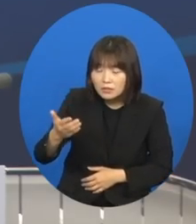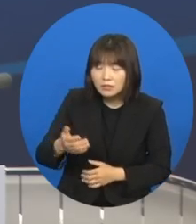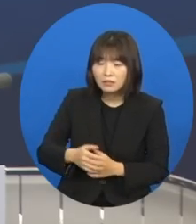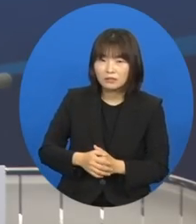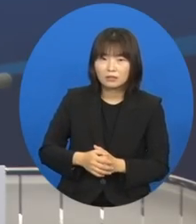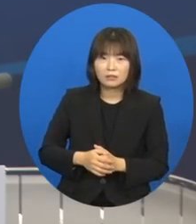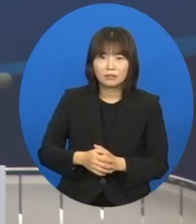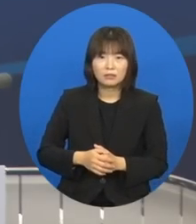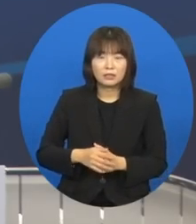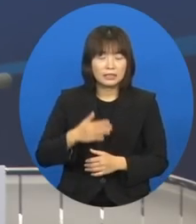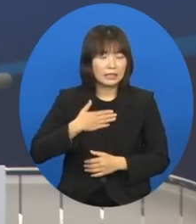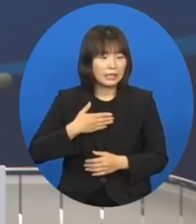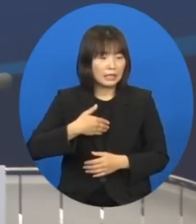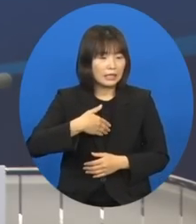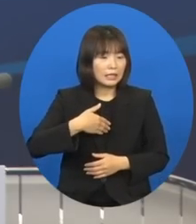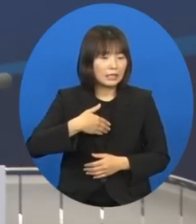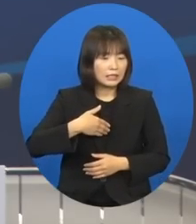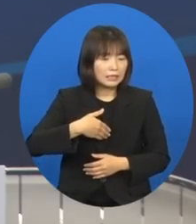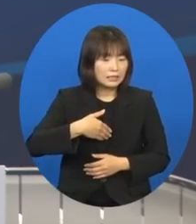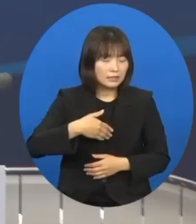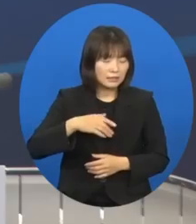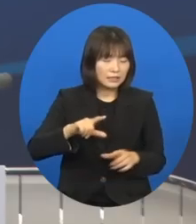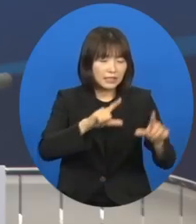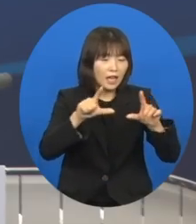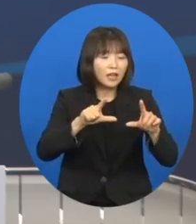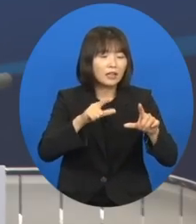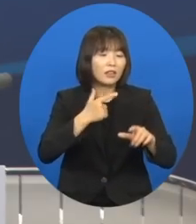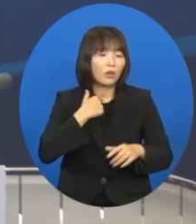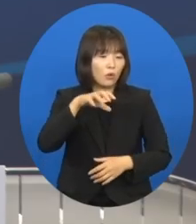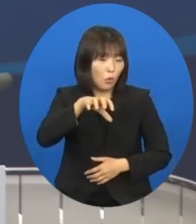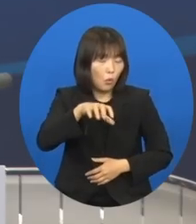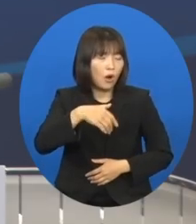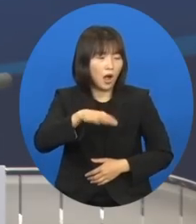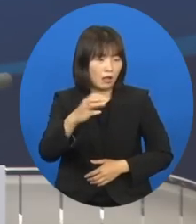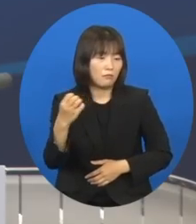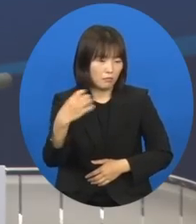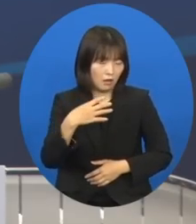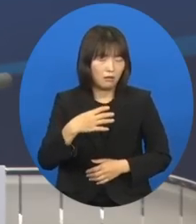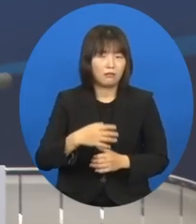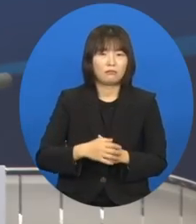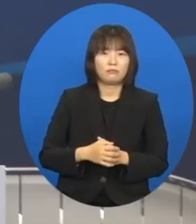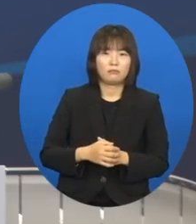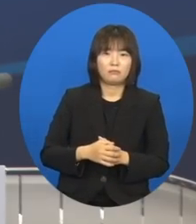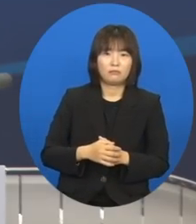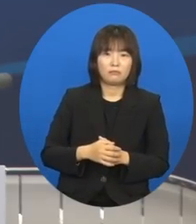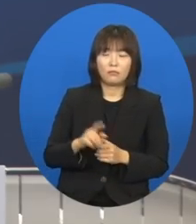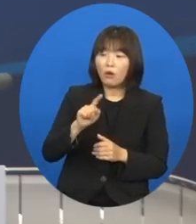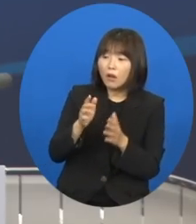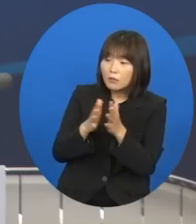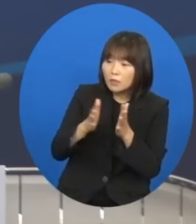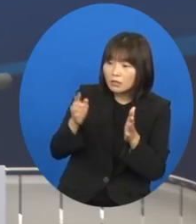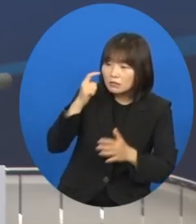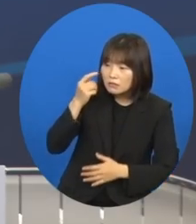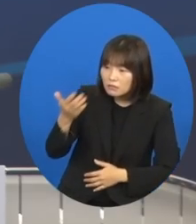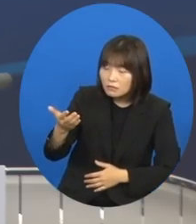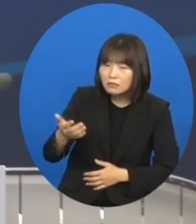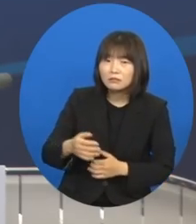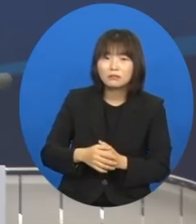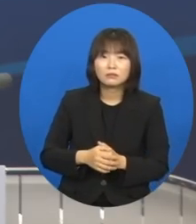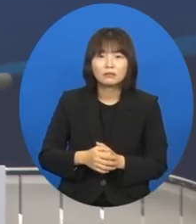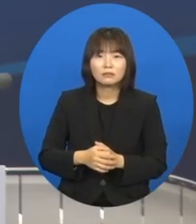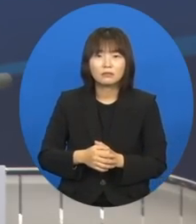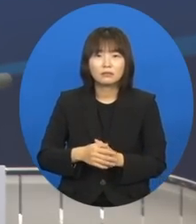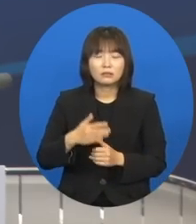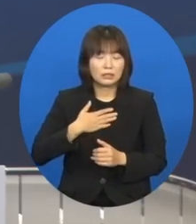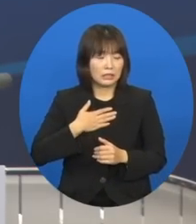햇빛마을 쪽으로 간다는 거예요. 저거 거기 가는데요. 햇빛마을로 가는데. 어느 아파트십니까? 제가